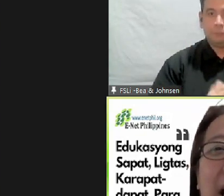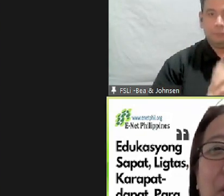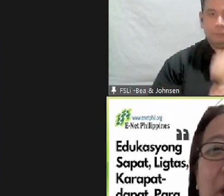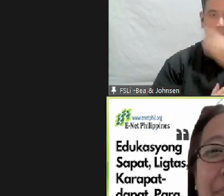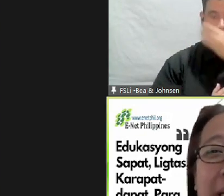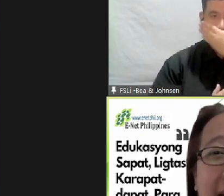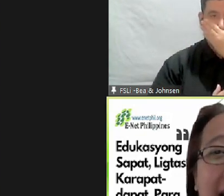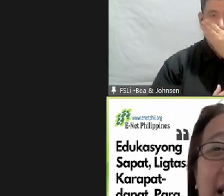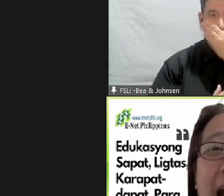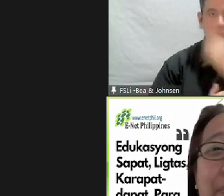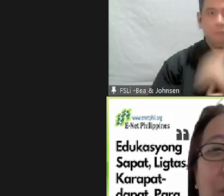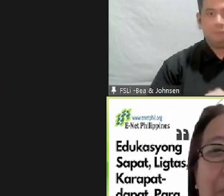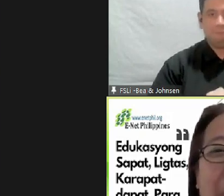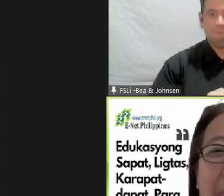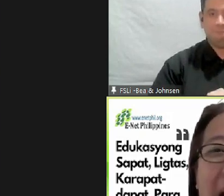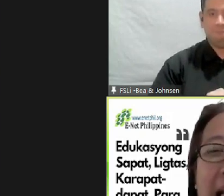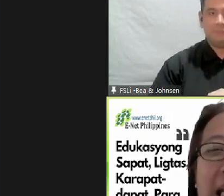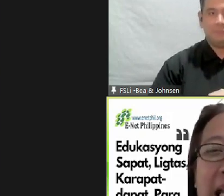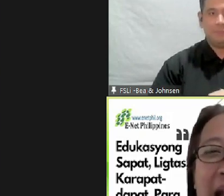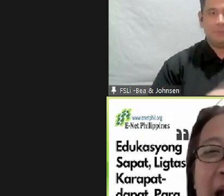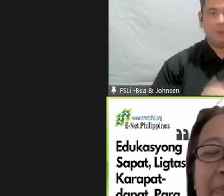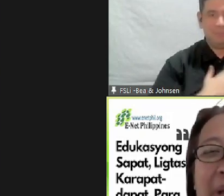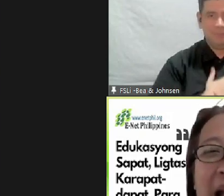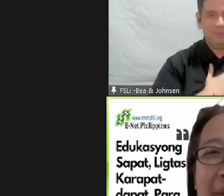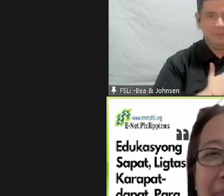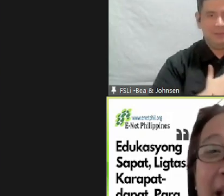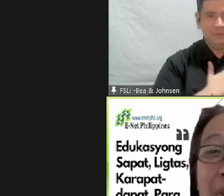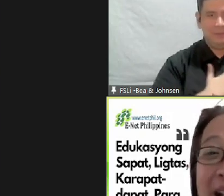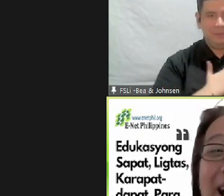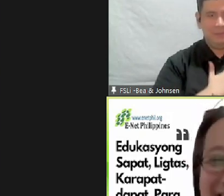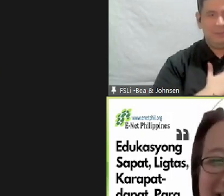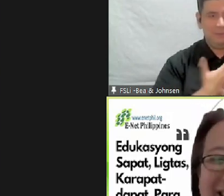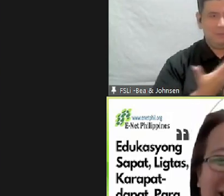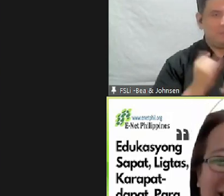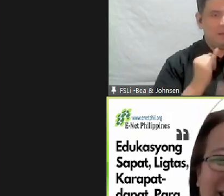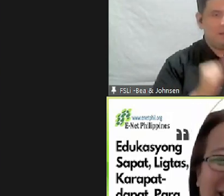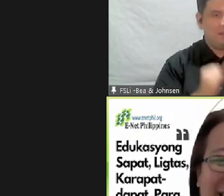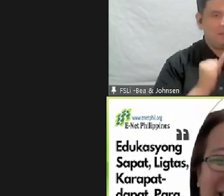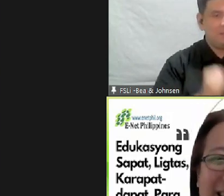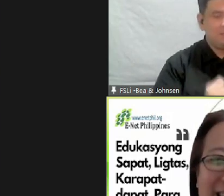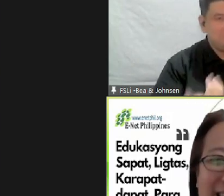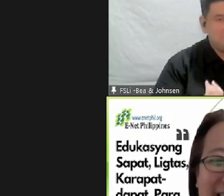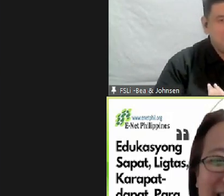Kaipang, mga huling pananalita po, pababahagi, panawagan.